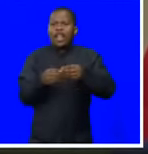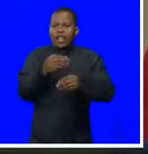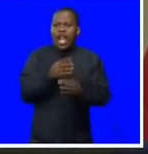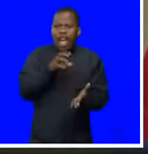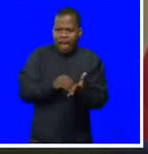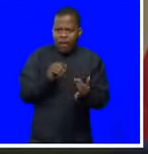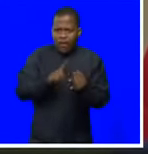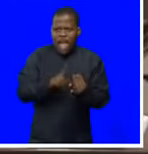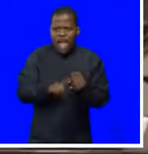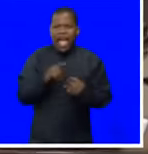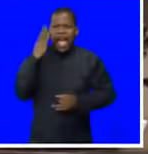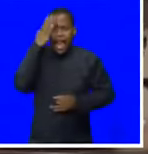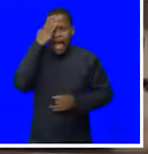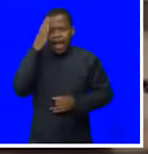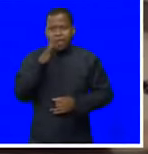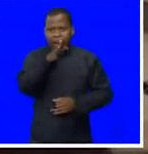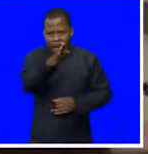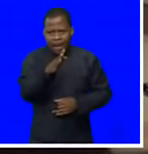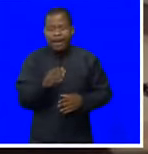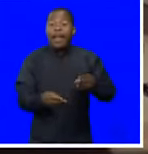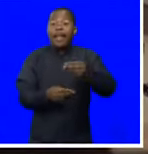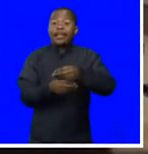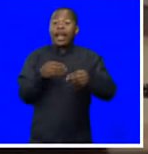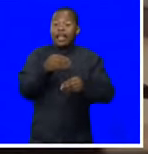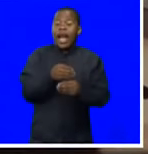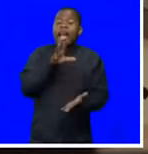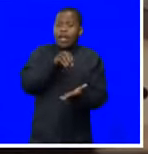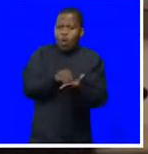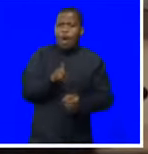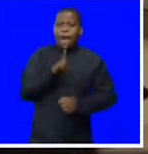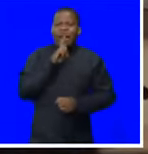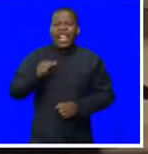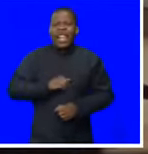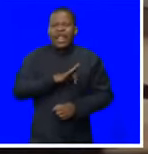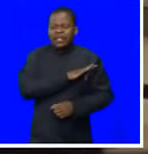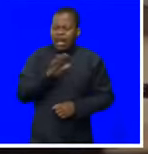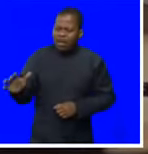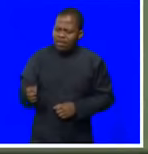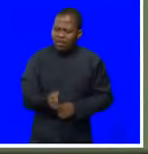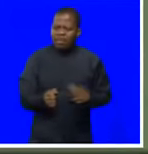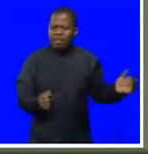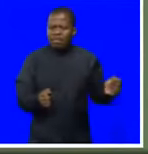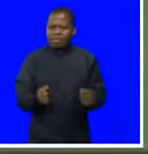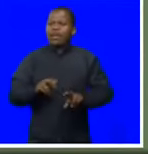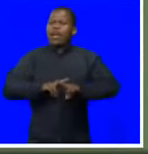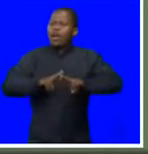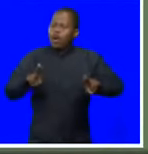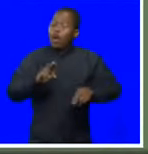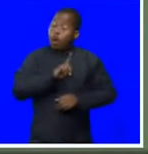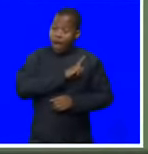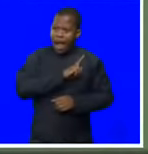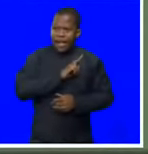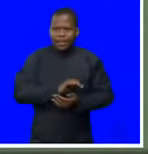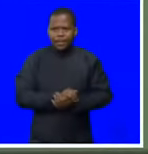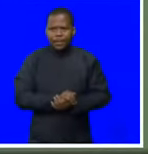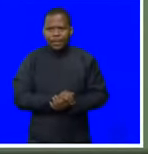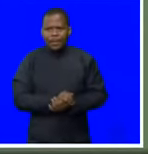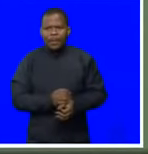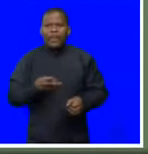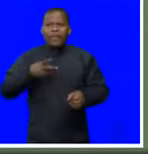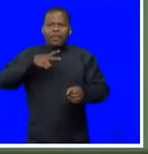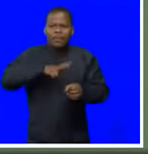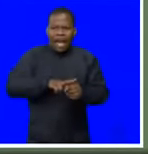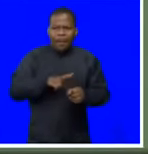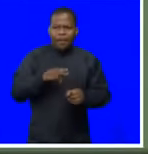solo kulukhuni kuphi lokuthi kutholakale labantu labawusebenza lapha kule stage lesi ungazi ukuthi kulichile lokuba nalama